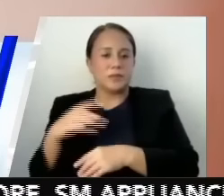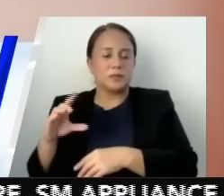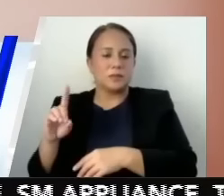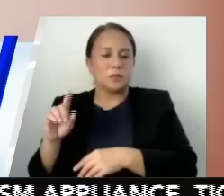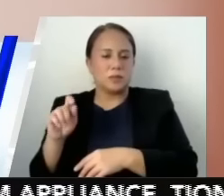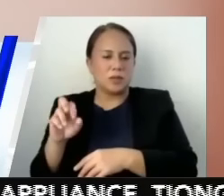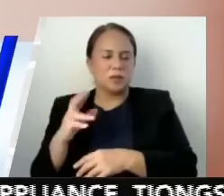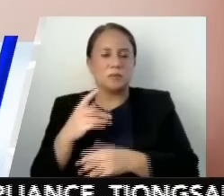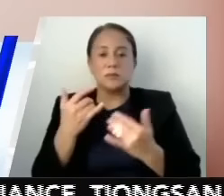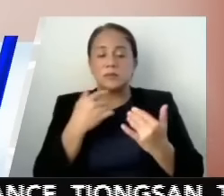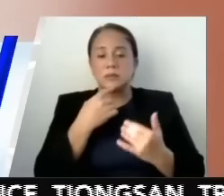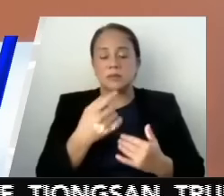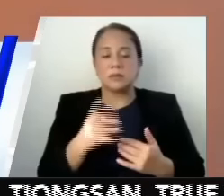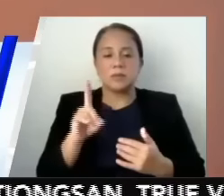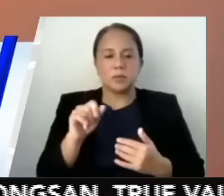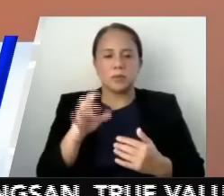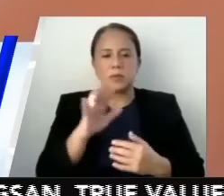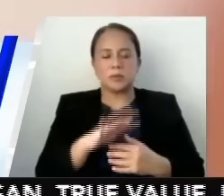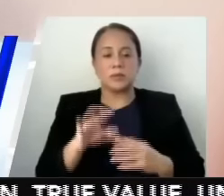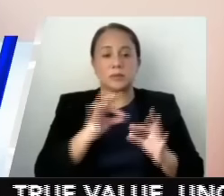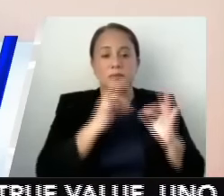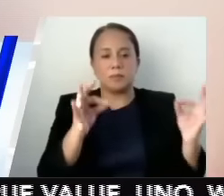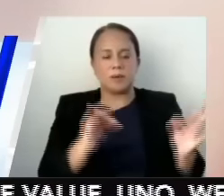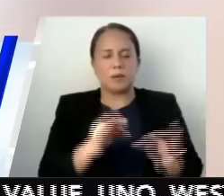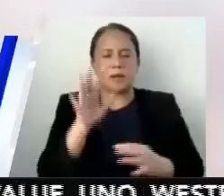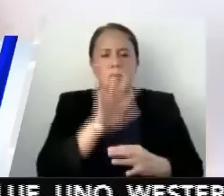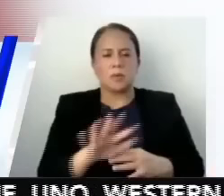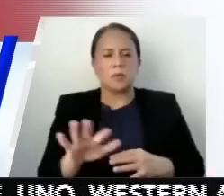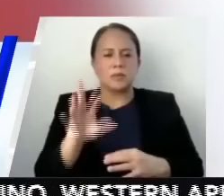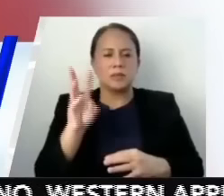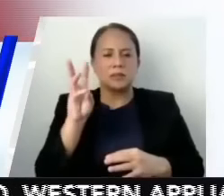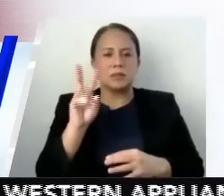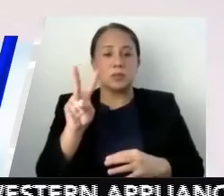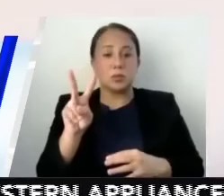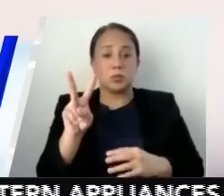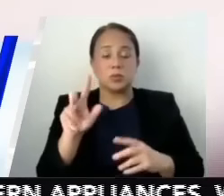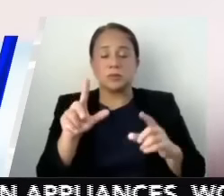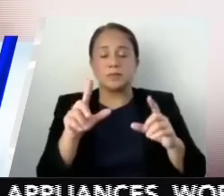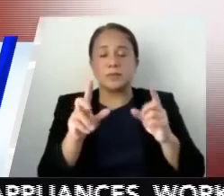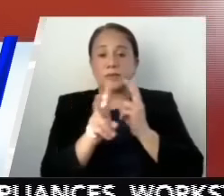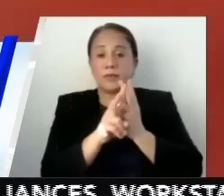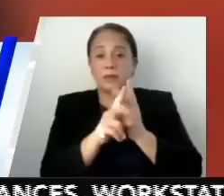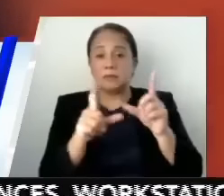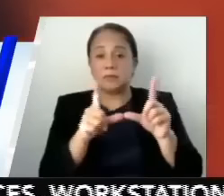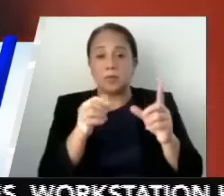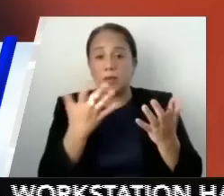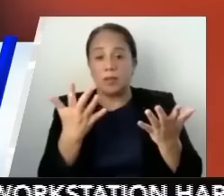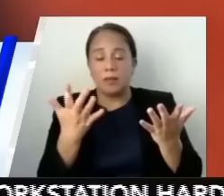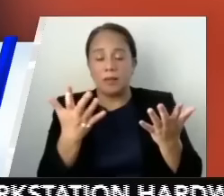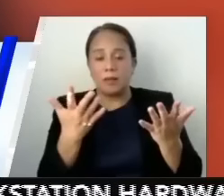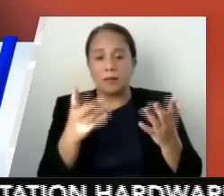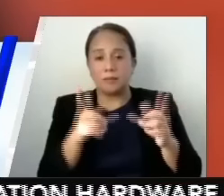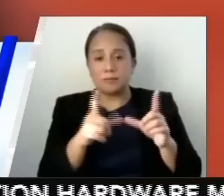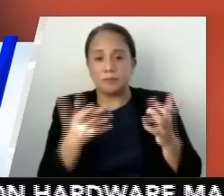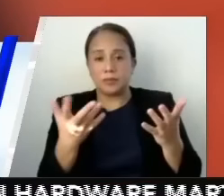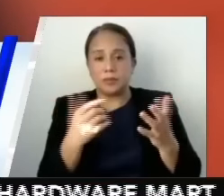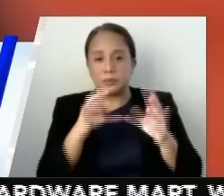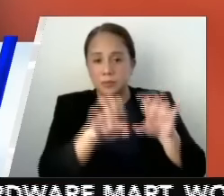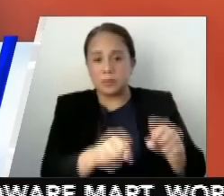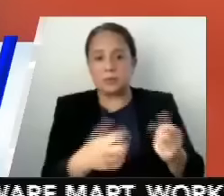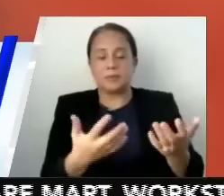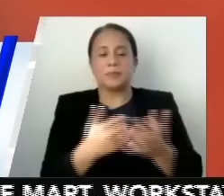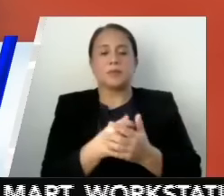SAICT, nitong Pebrero, umabot na sa 62 colorum vehicles ang nahuli. Tinatayang aabot sa 23.4